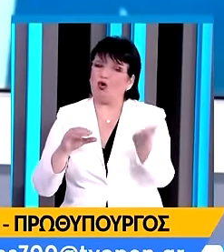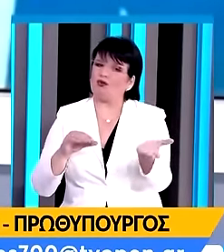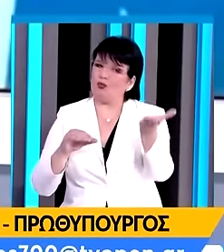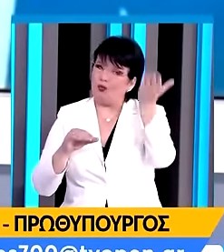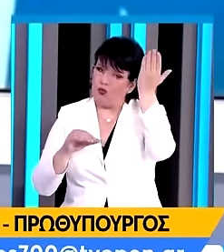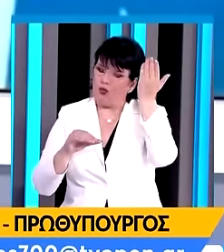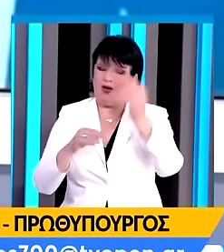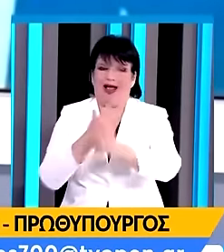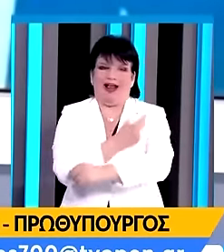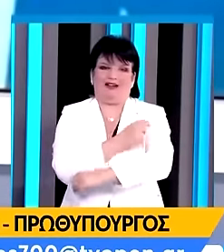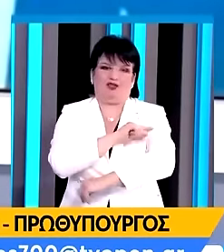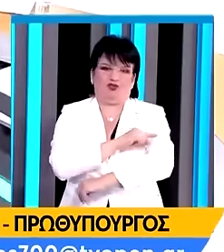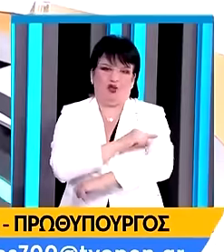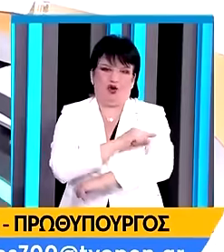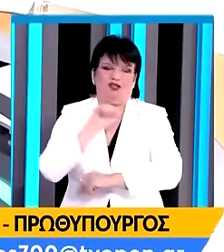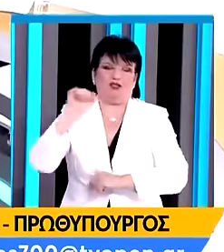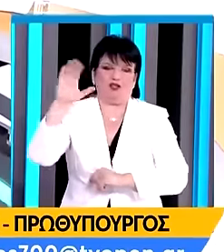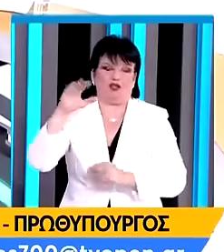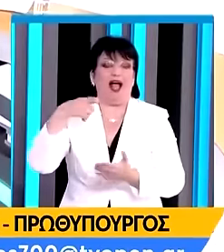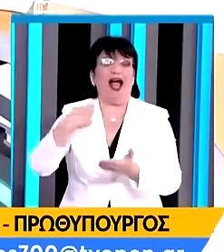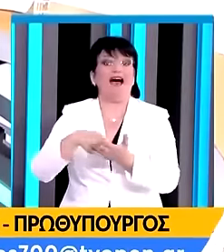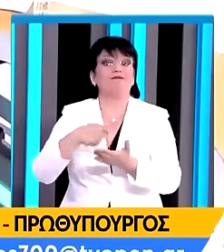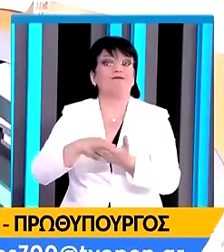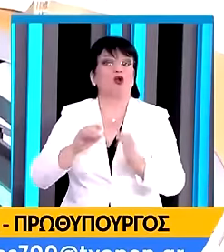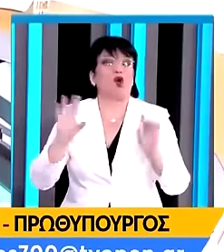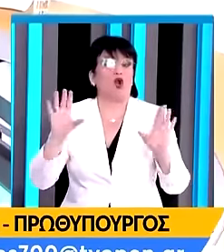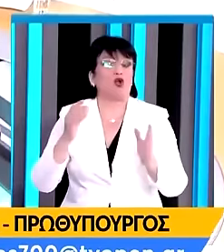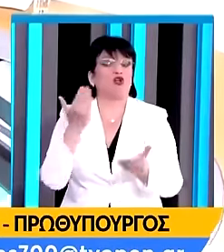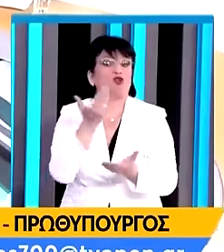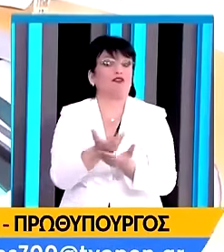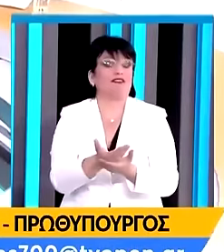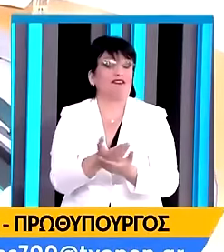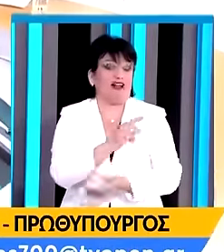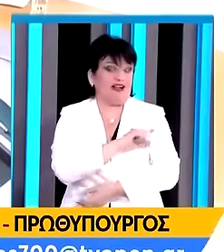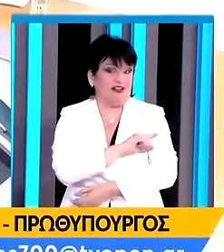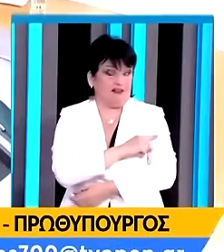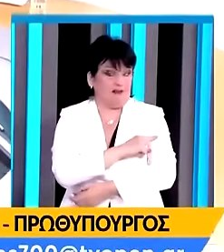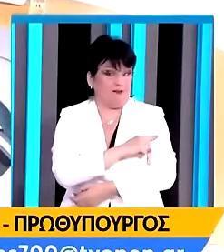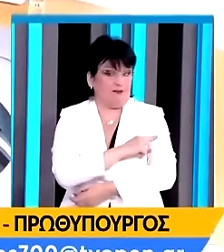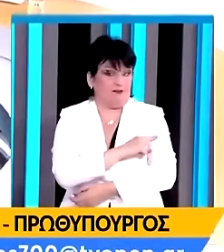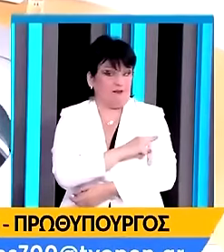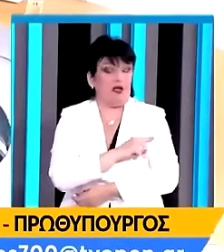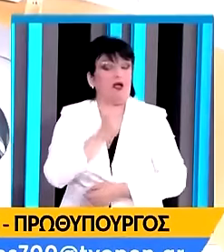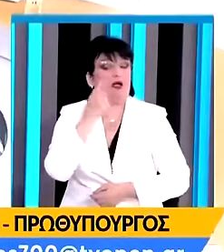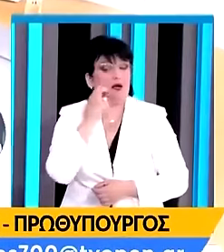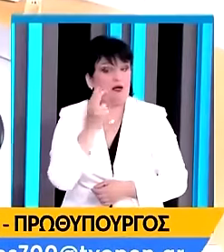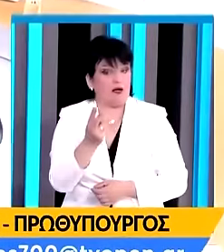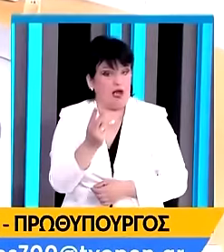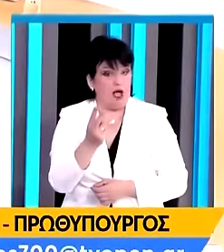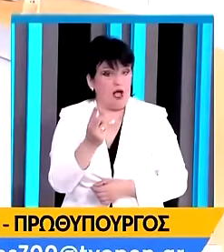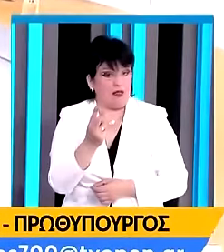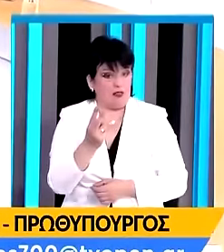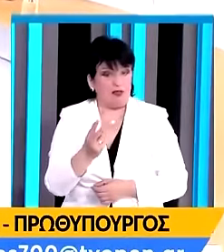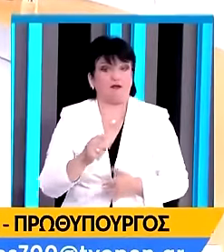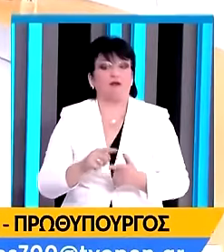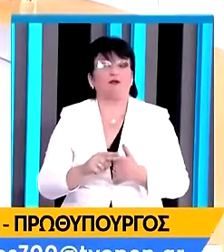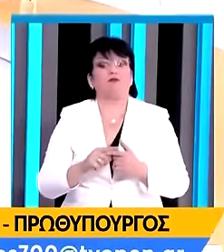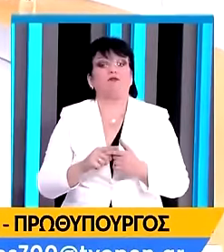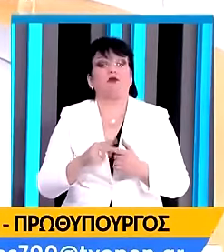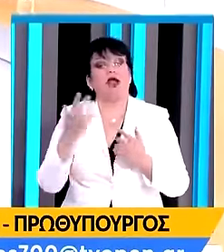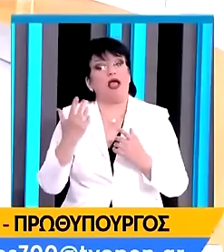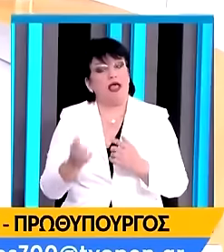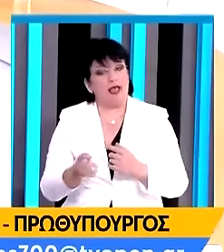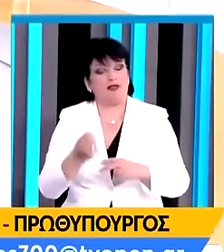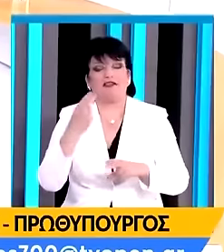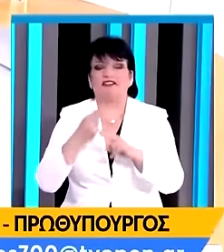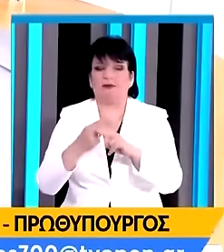πολλούς γιατρούς οι οποίοι έφυγαν στο εξωτερικό. Ζητάνε αφορολόγητο οι γιατροί εκεί τώρα. Ναι, να δούμε όμως τι κάναμε και γι' αυτό. άμα δείτε τις απολαβές των γιατρών, έχει υπάρξει